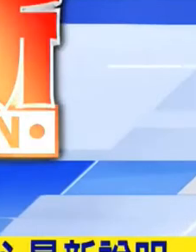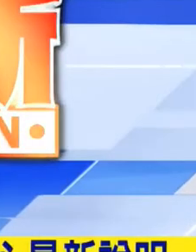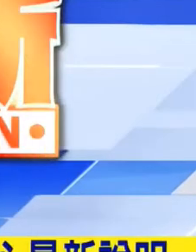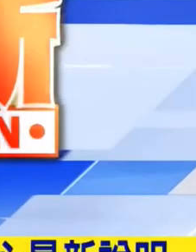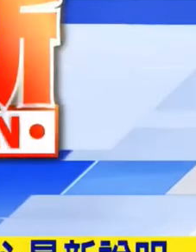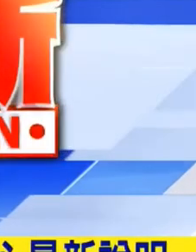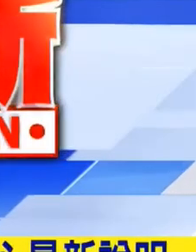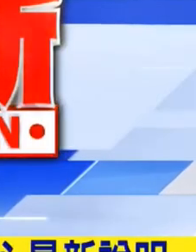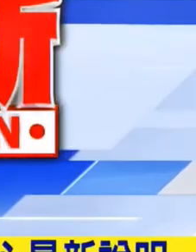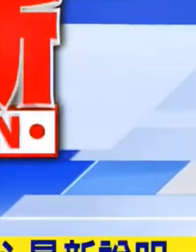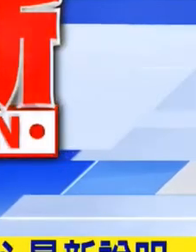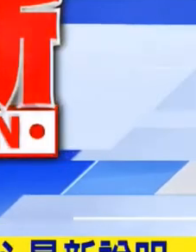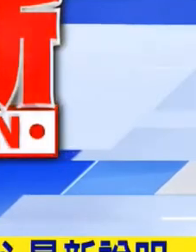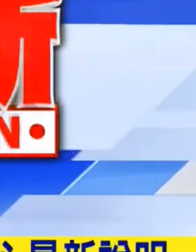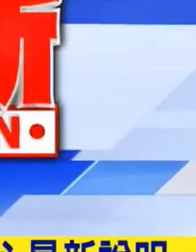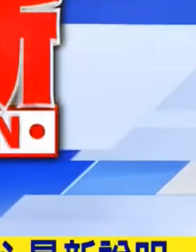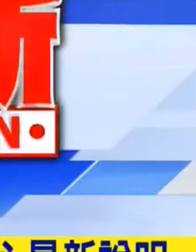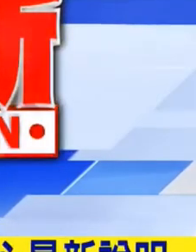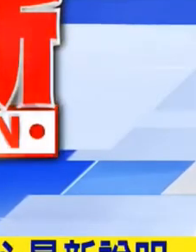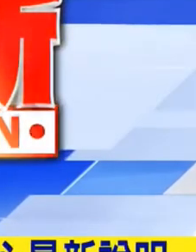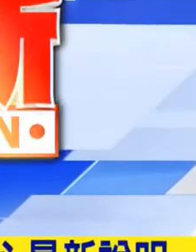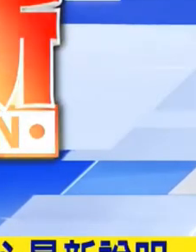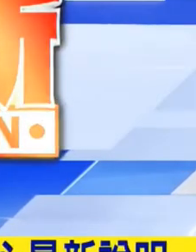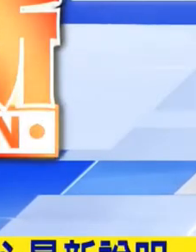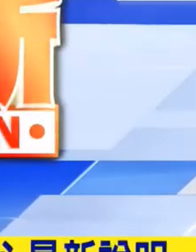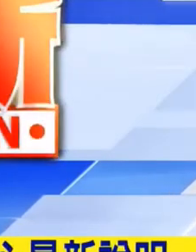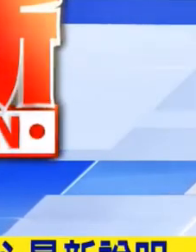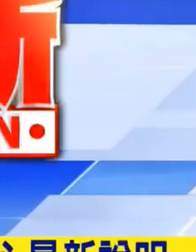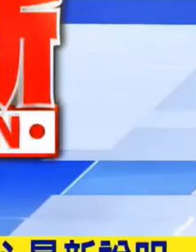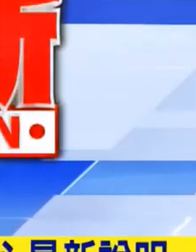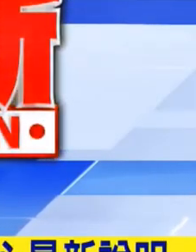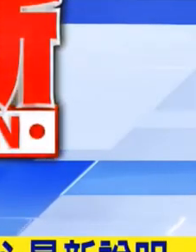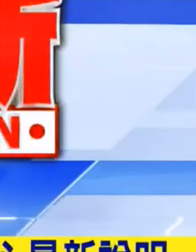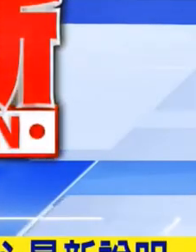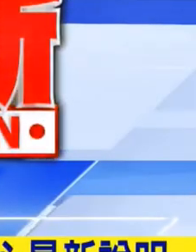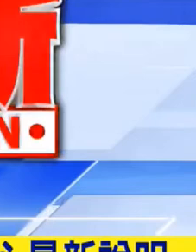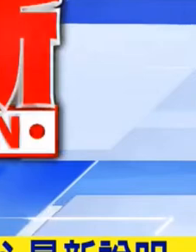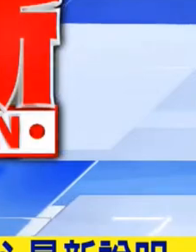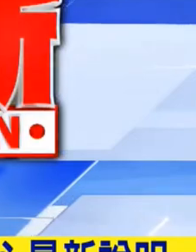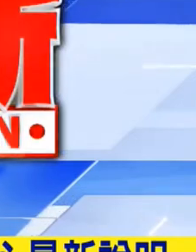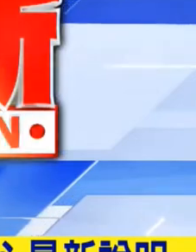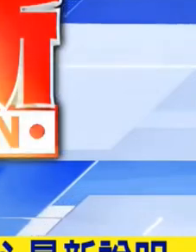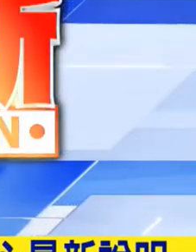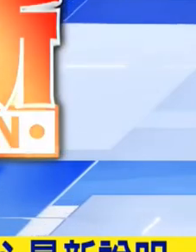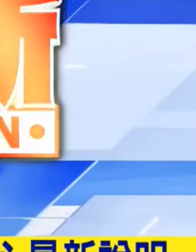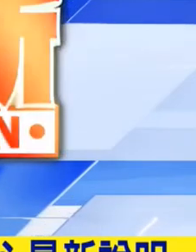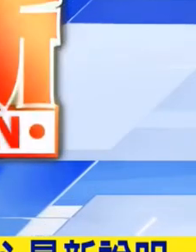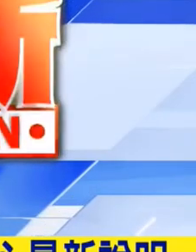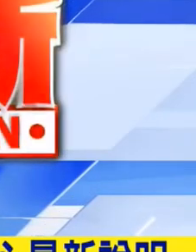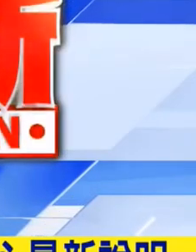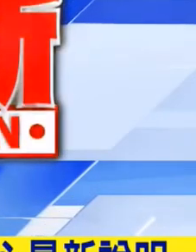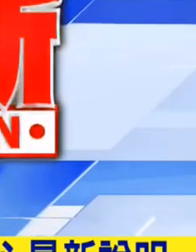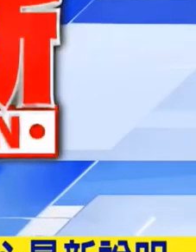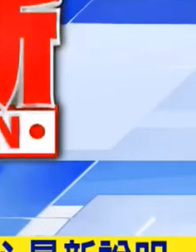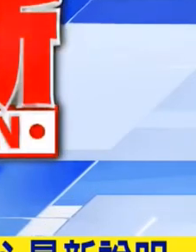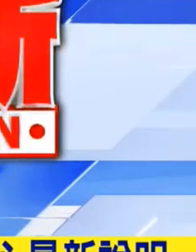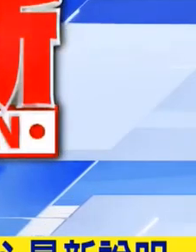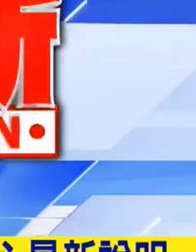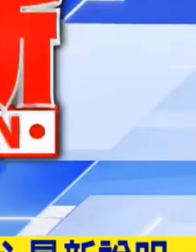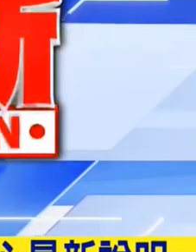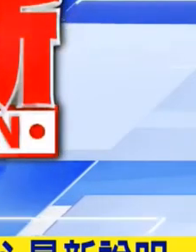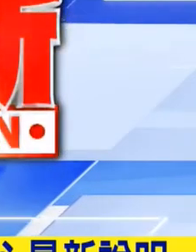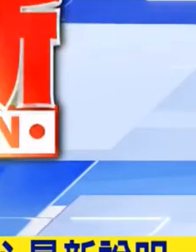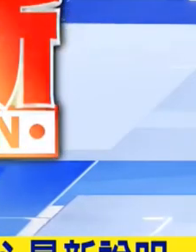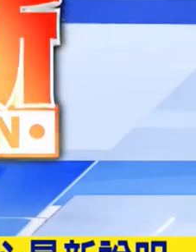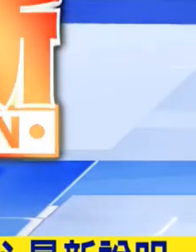购的55万剂 AZ 还有35万剂莫德纳疫苗也会在明天一起到货。另外，关于国内今天疫情确诊数有没有持续下